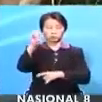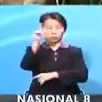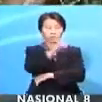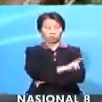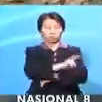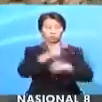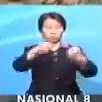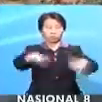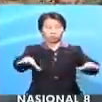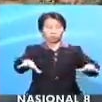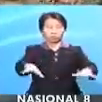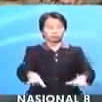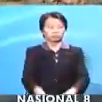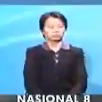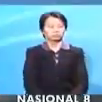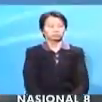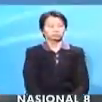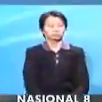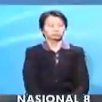Hilang